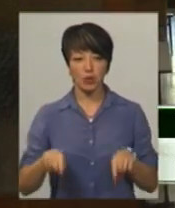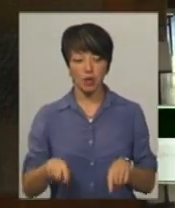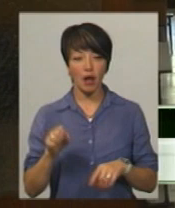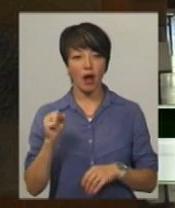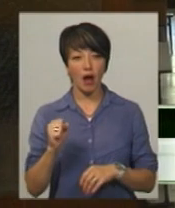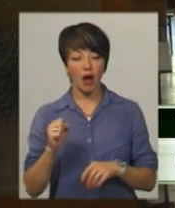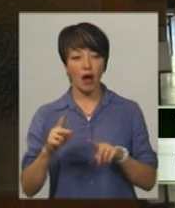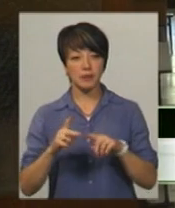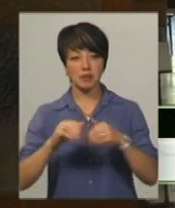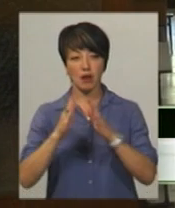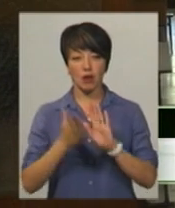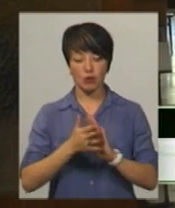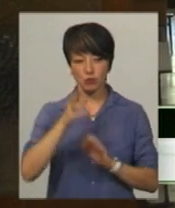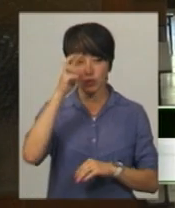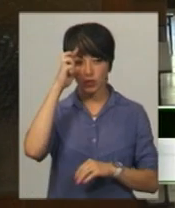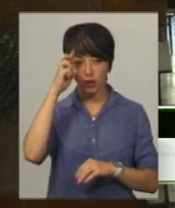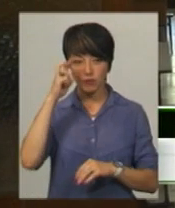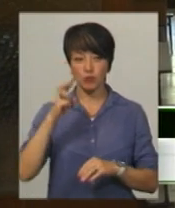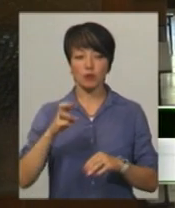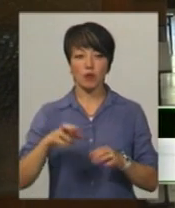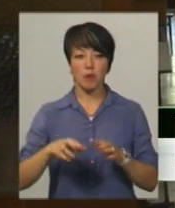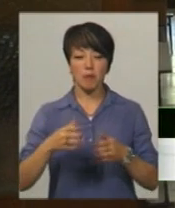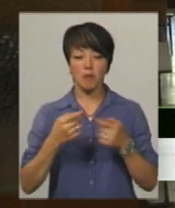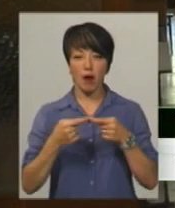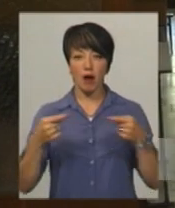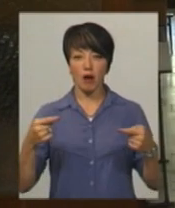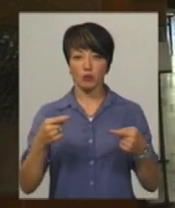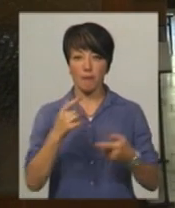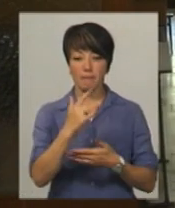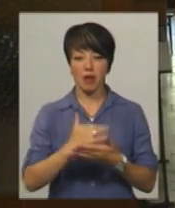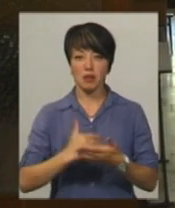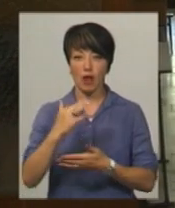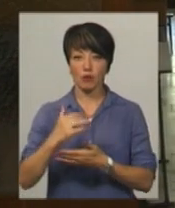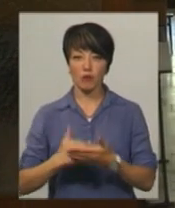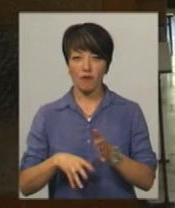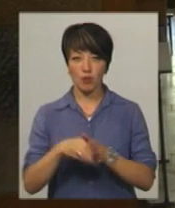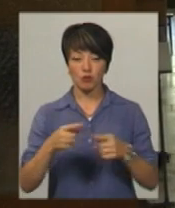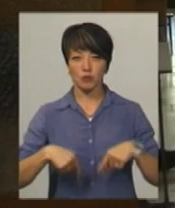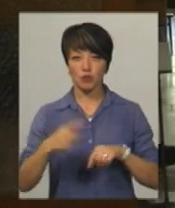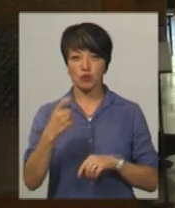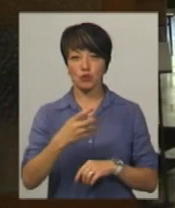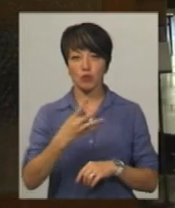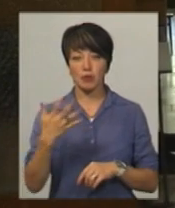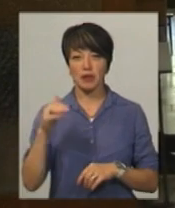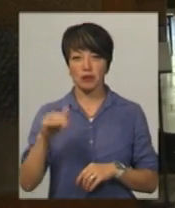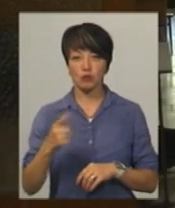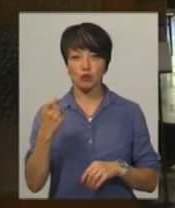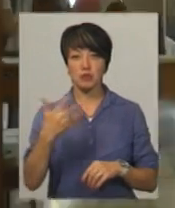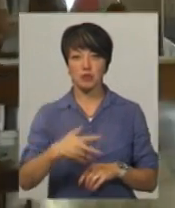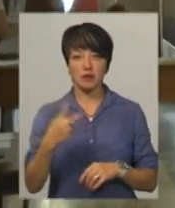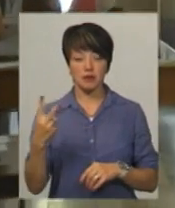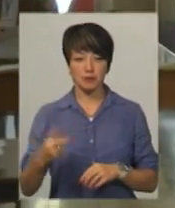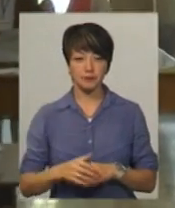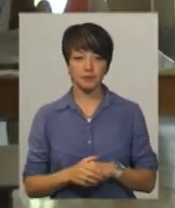а по загальнодержавному багатомандатному виборчому округу 145